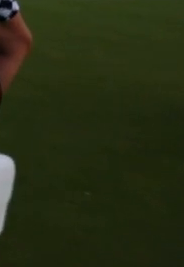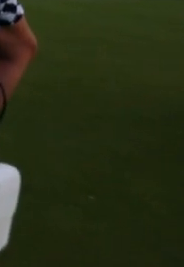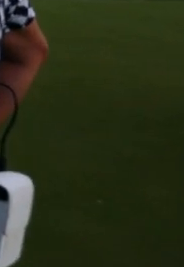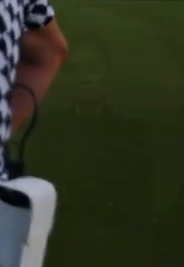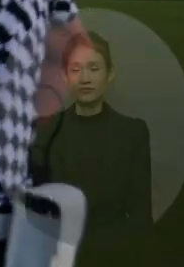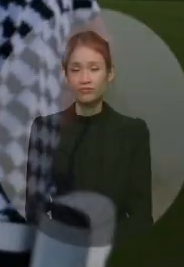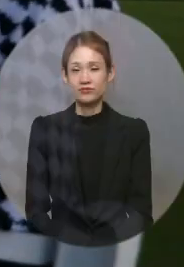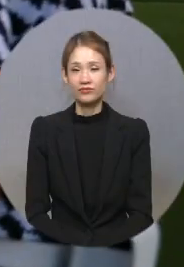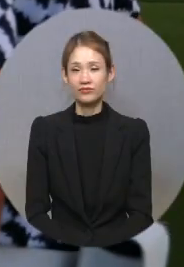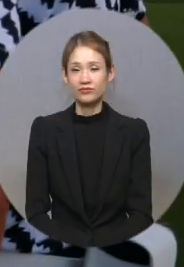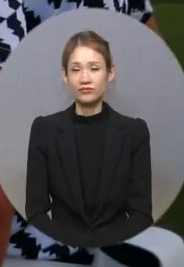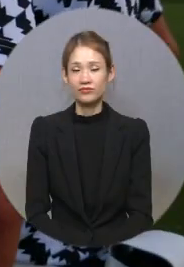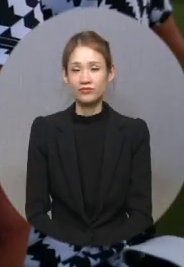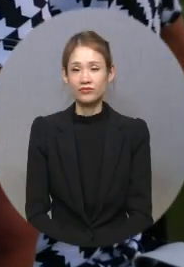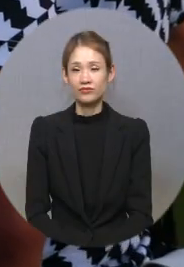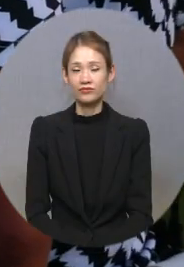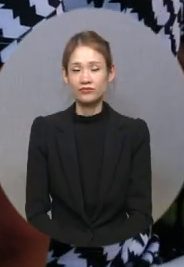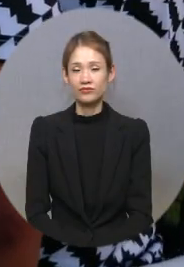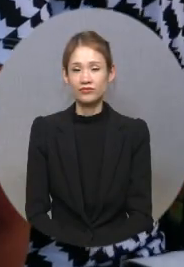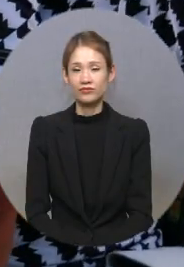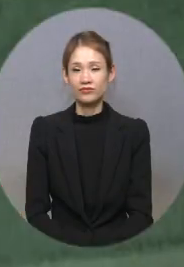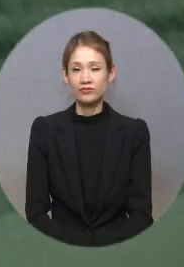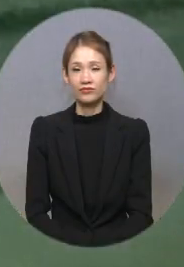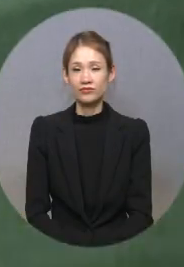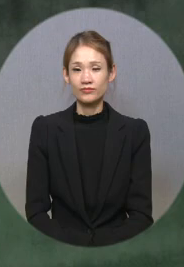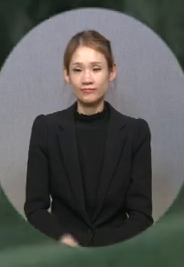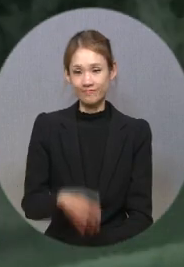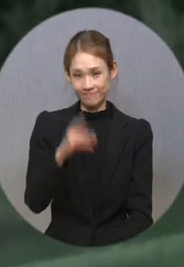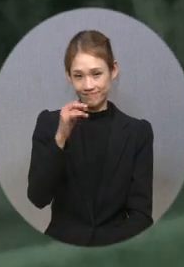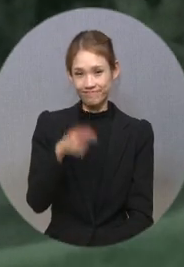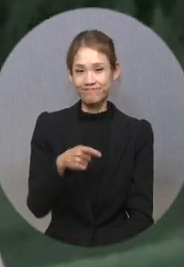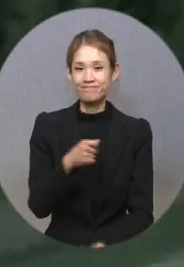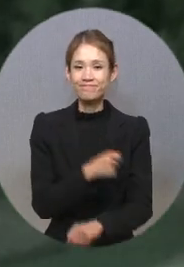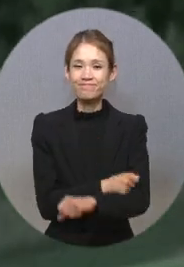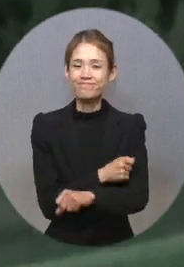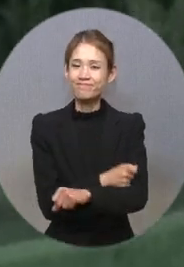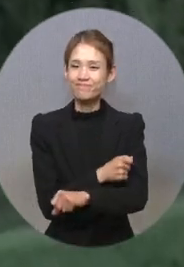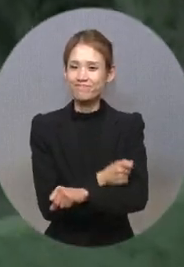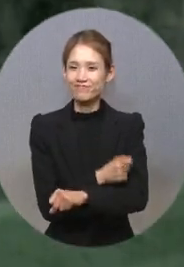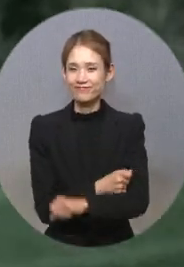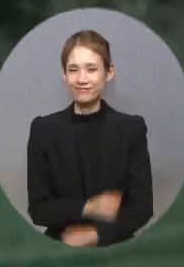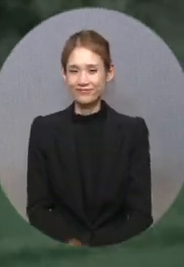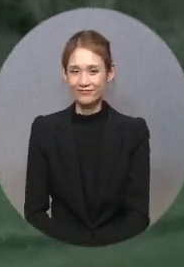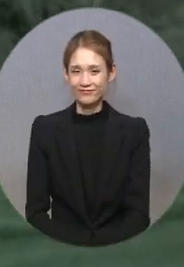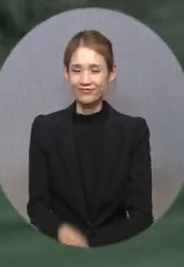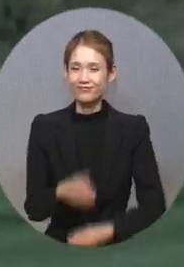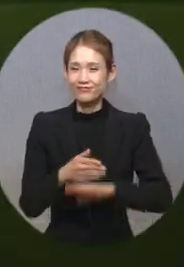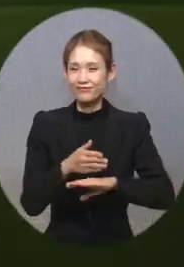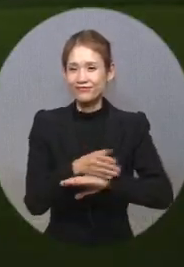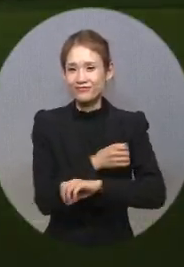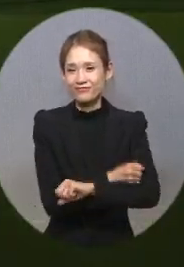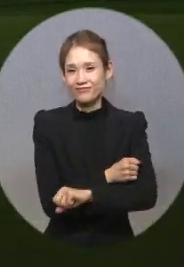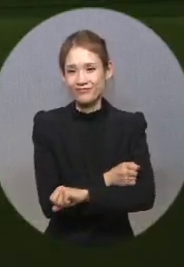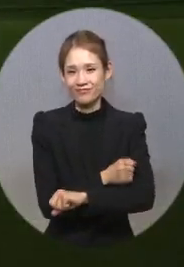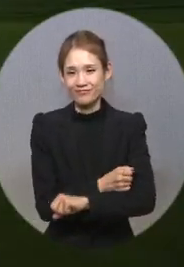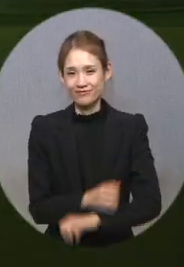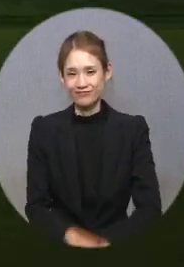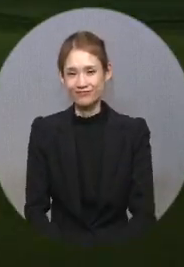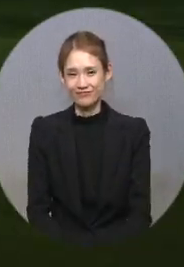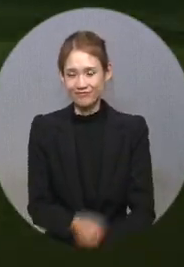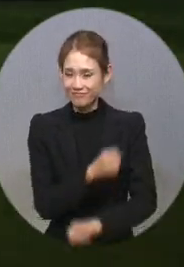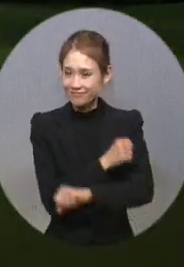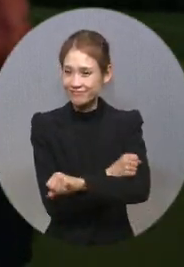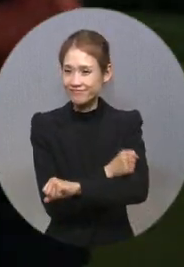들어가라. 들어가라. 이야. 엥. 오케이. 수고하셨습니다. 감사합니다. 수고하셨습니다. 수고하셨습니다.